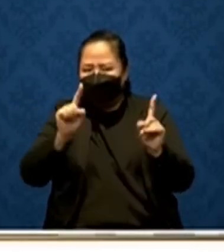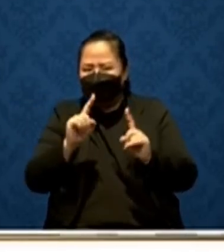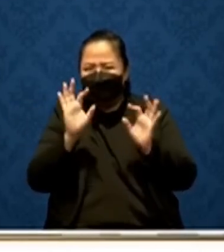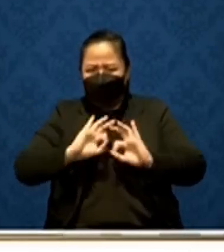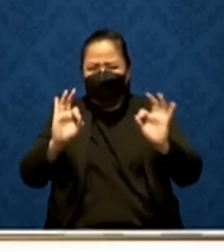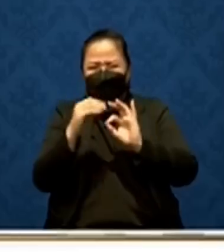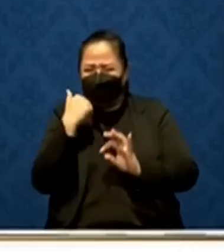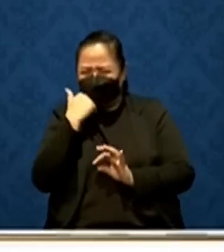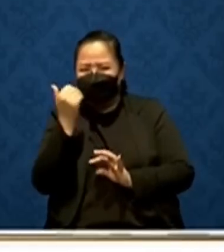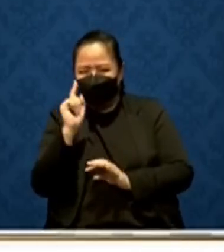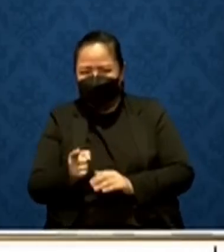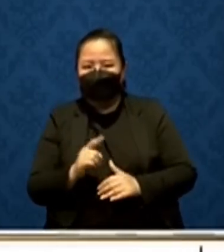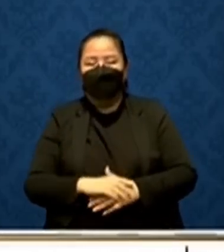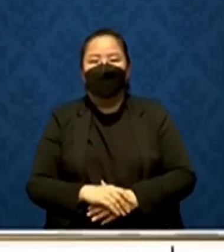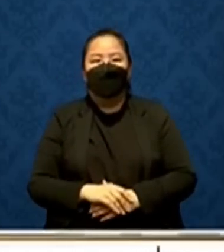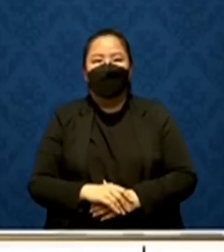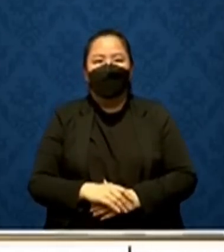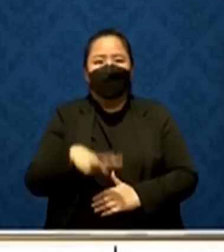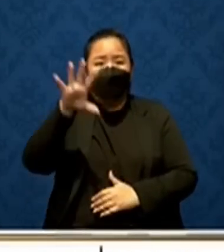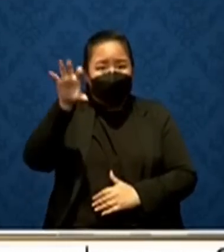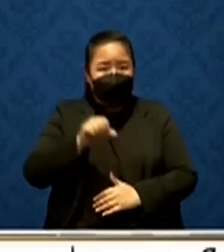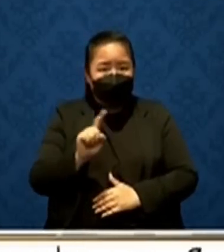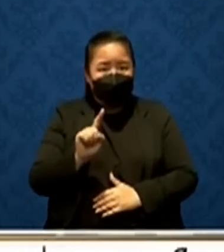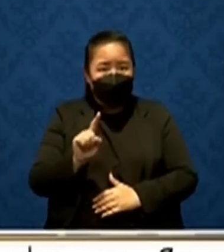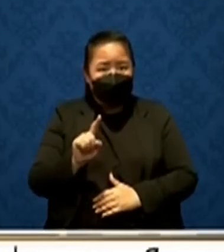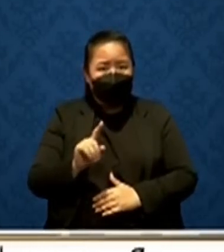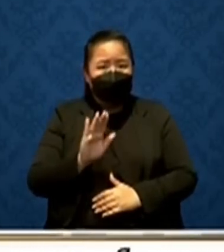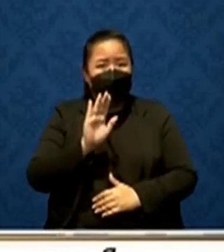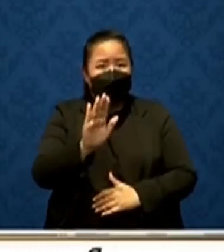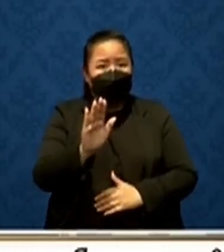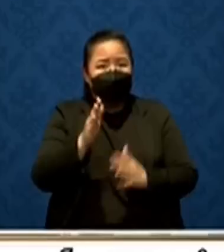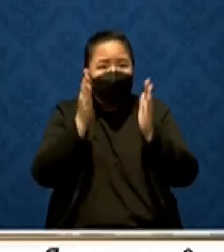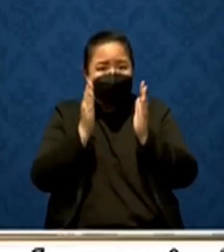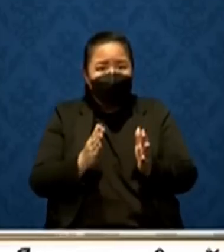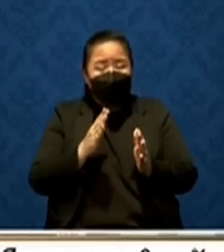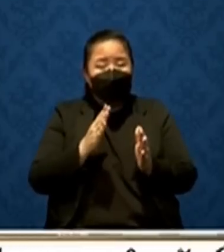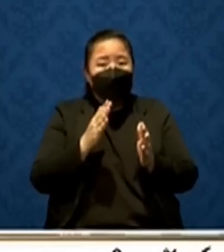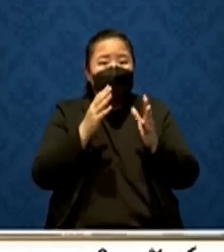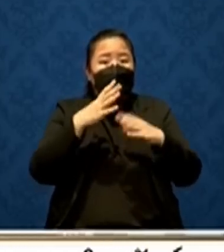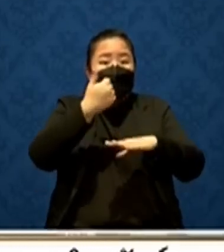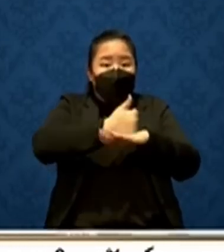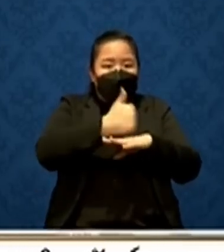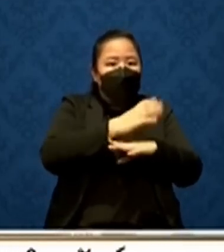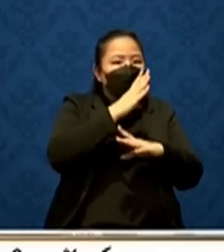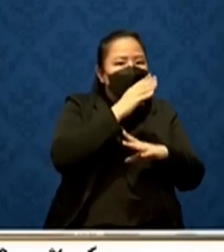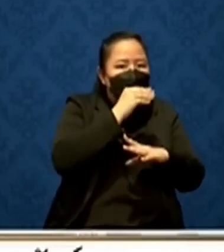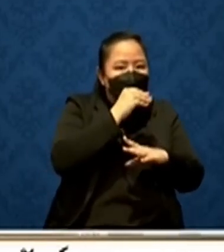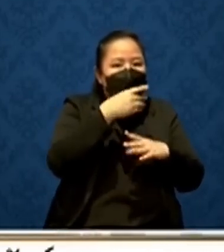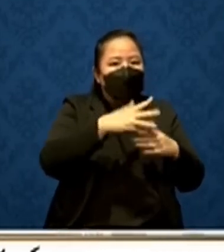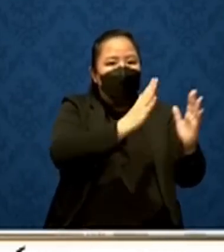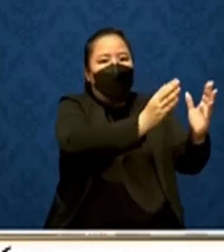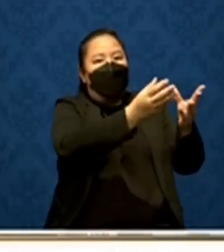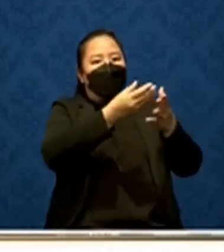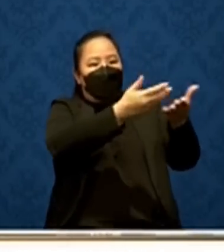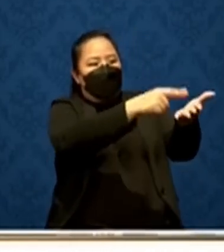อายการที่จะเอาสุนทรพจน์ของผู้ดำประเทศอื่นคนอื่นที่เขากล่าวไว้เอามาเป็นสุนทรรถของตน